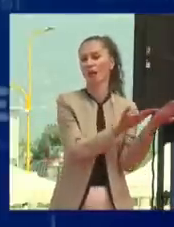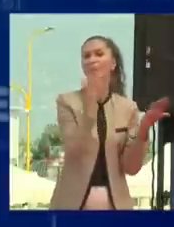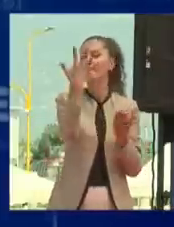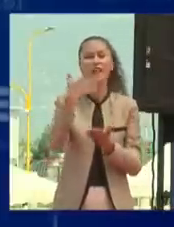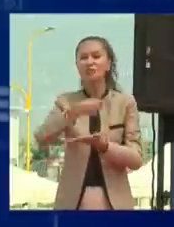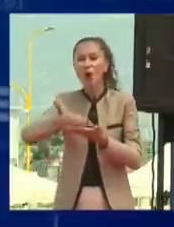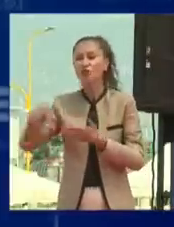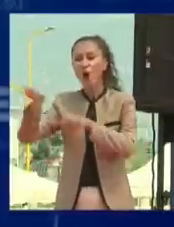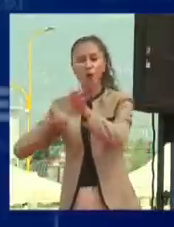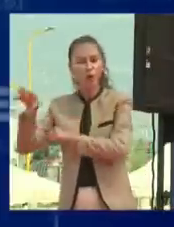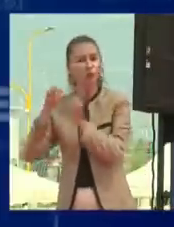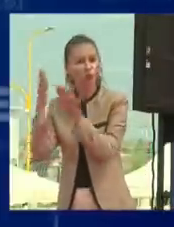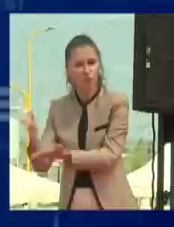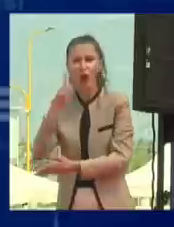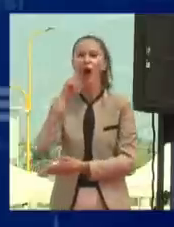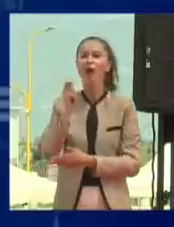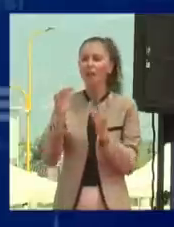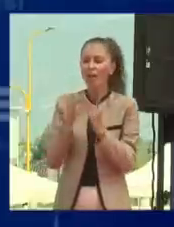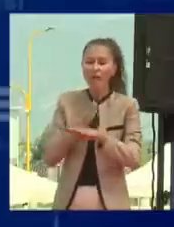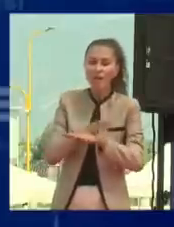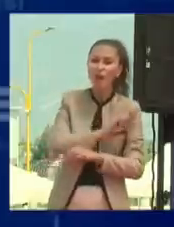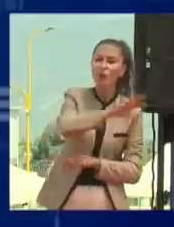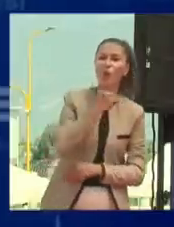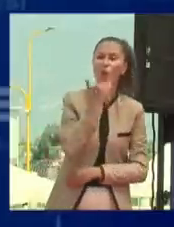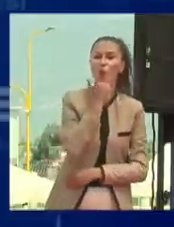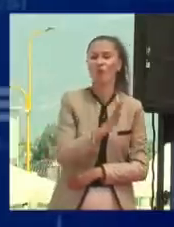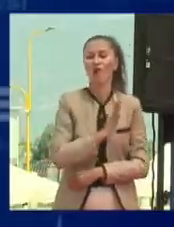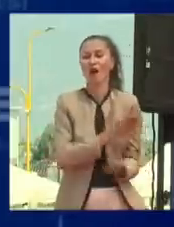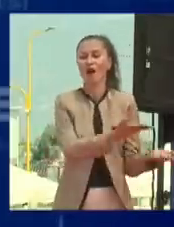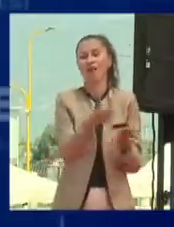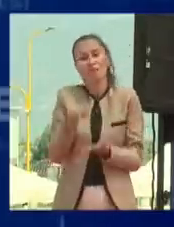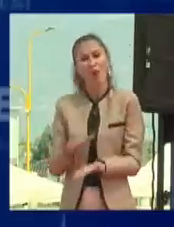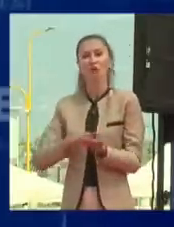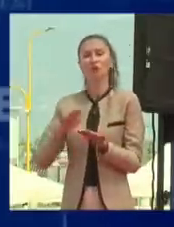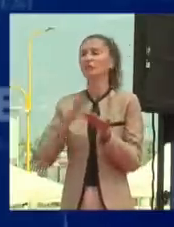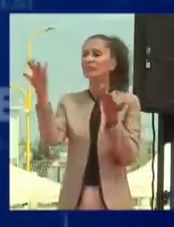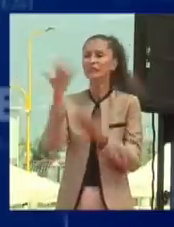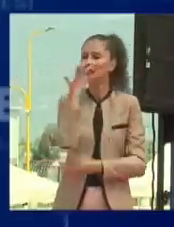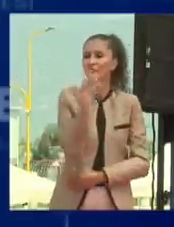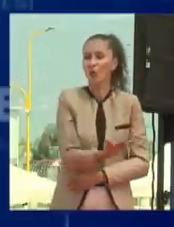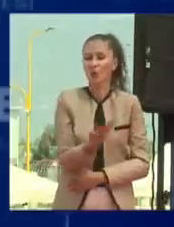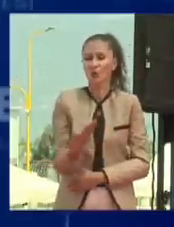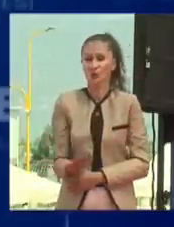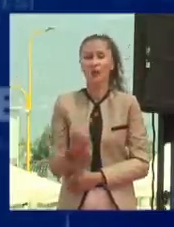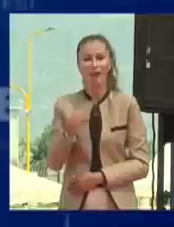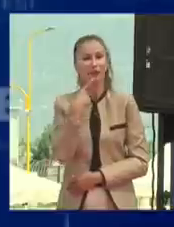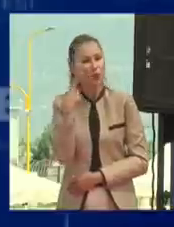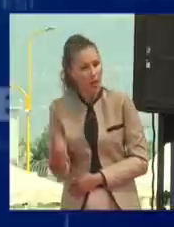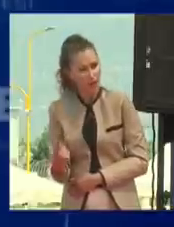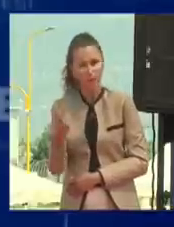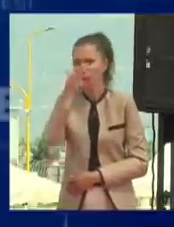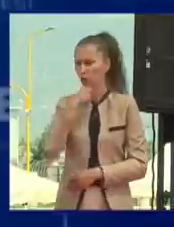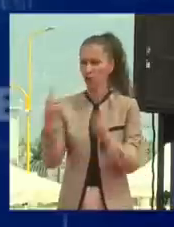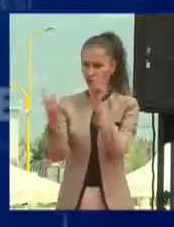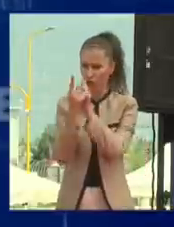yerden maaş alıyorsunuz. Adam evine ekmek götüremiyor. Ya böyle bir düzeni siz nasıl savunursunuz? Bunu söyledim.